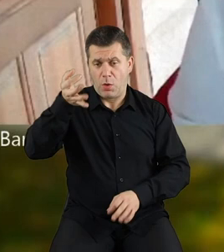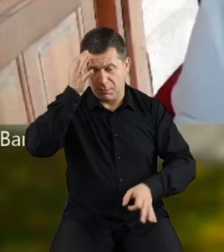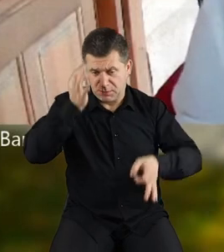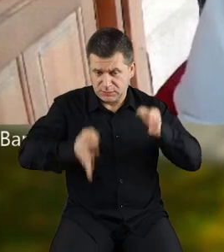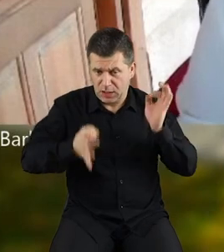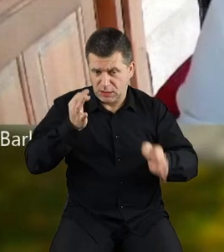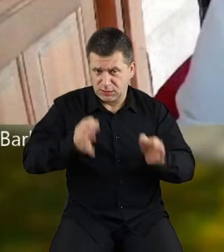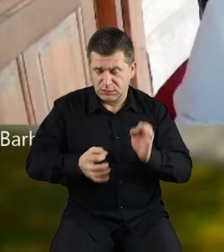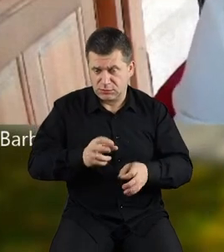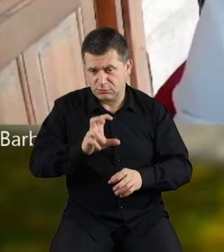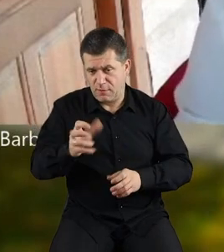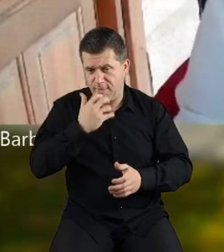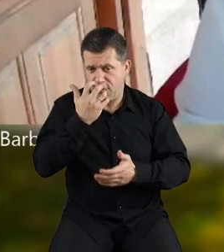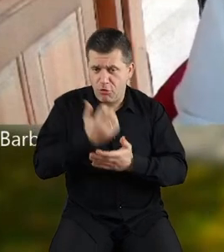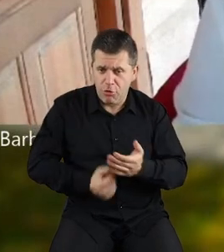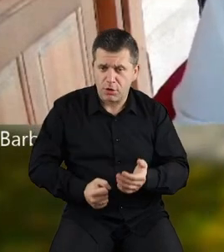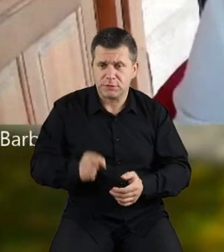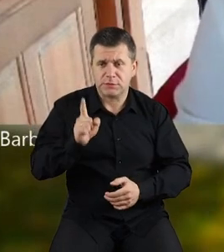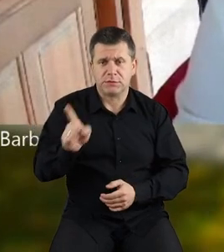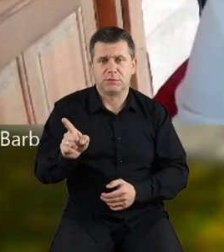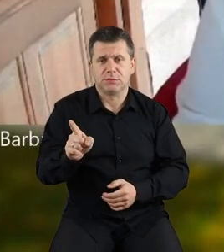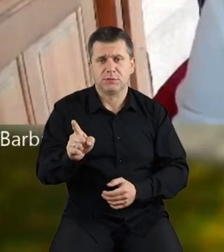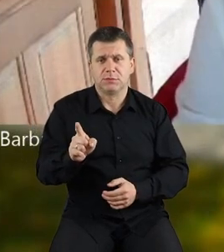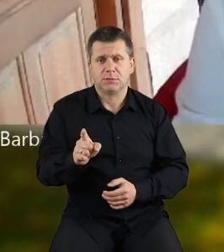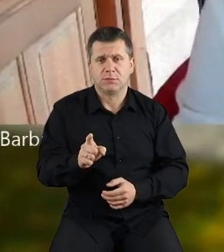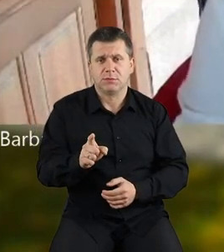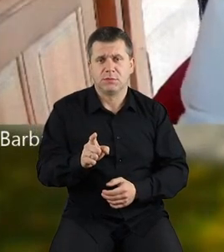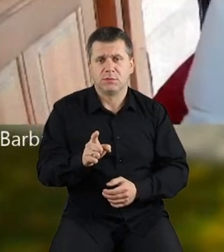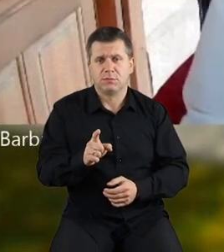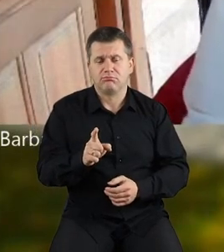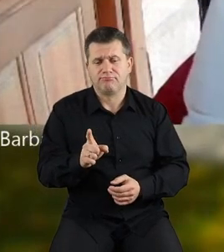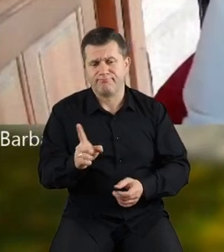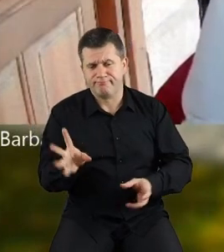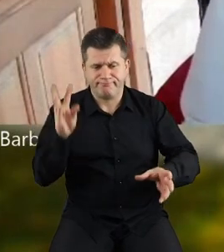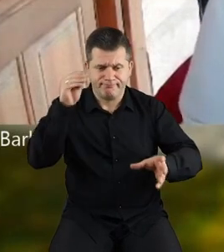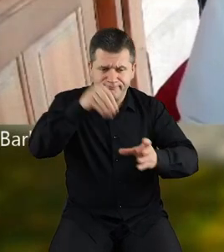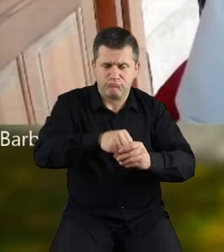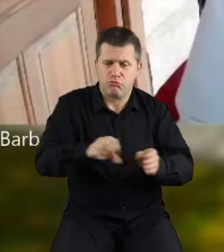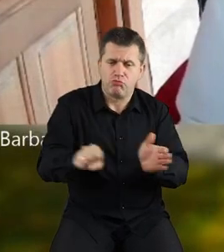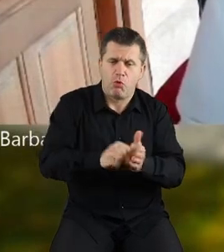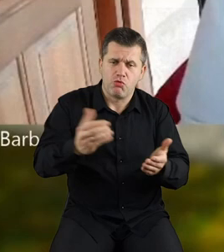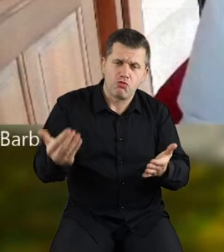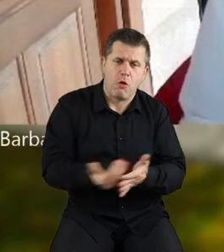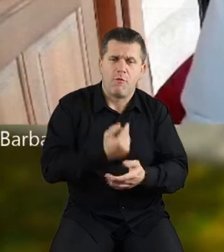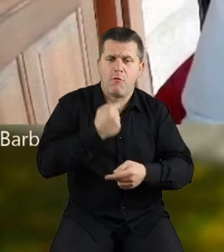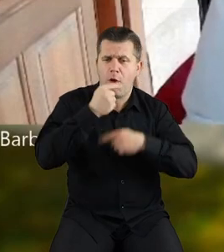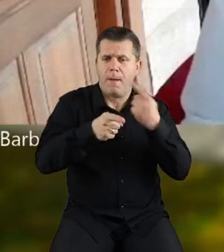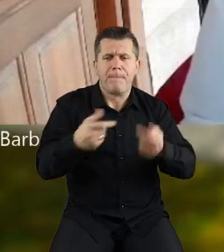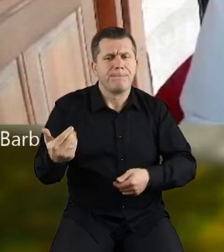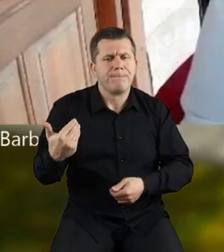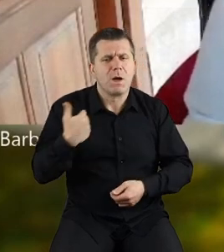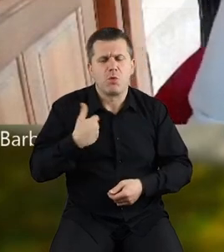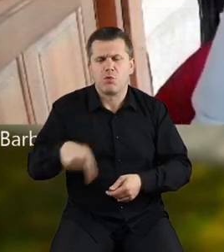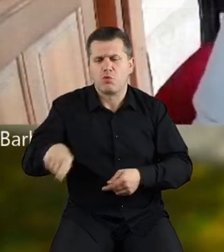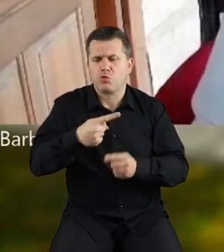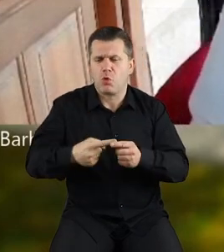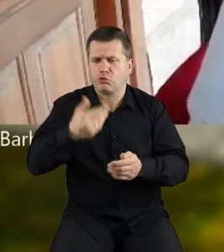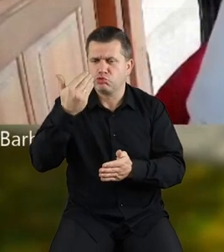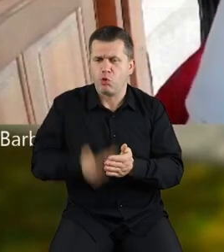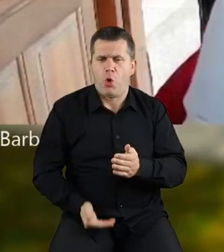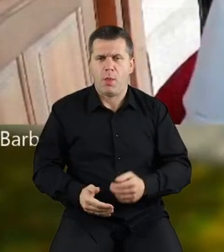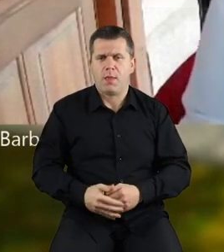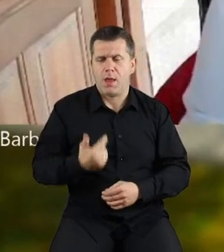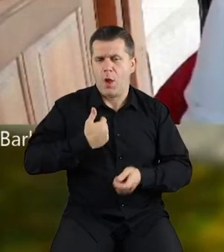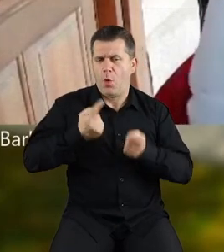już zastanawiałam się, czy nie wykorzystać ich i po prostu nie włożyć do nowej opowieści. Tak bardzo było mi ich